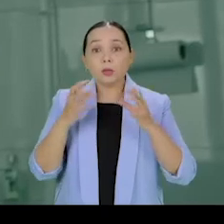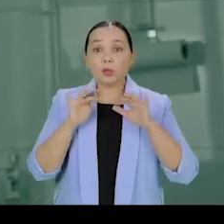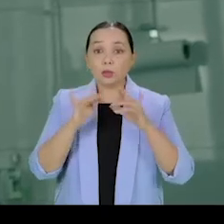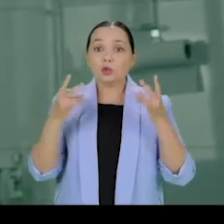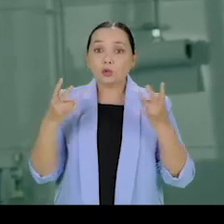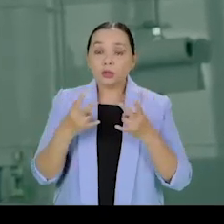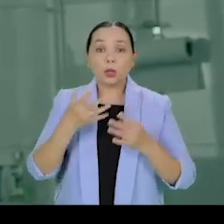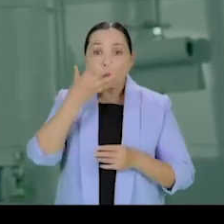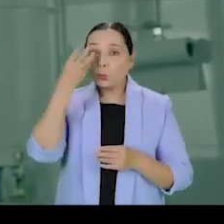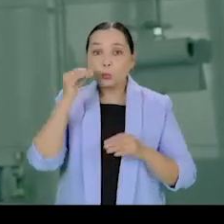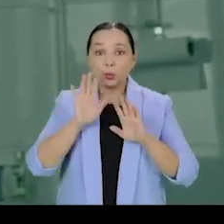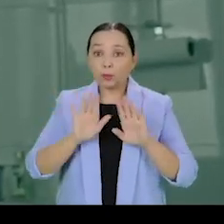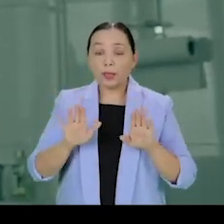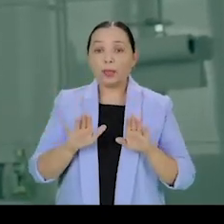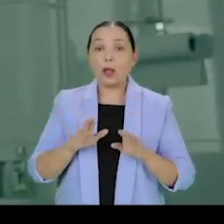kerak. Unutmang.